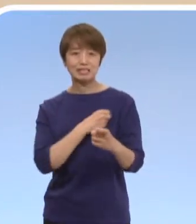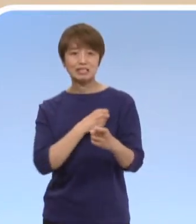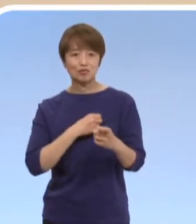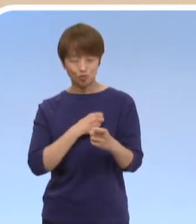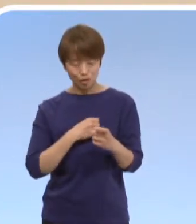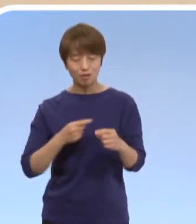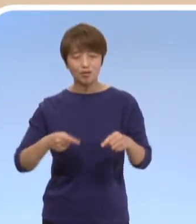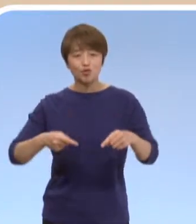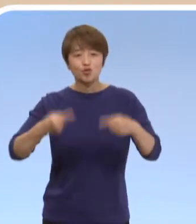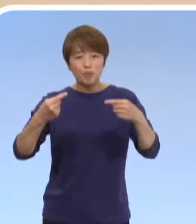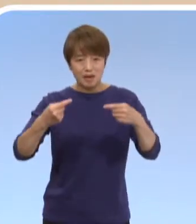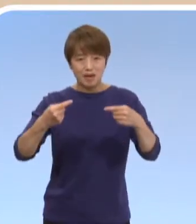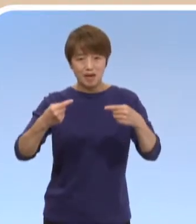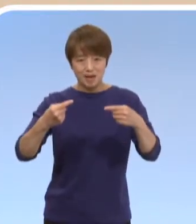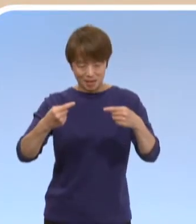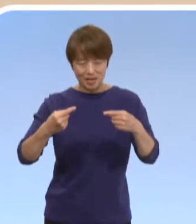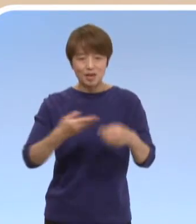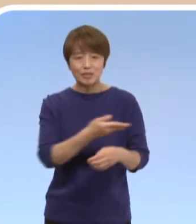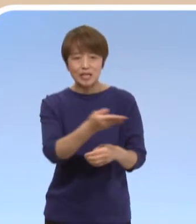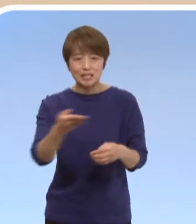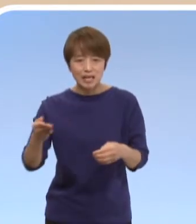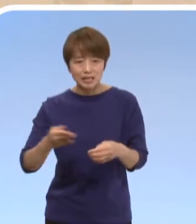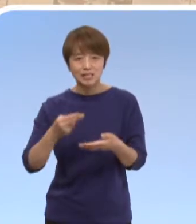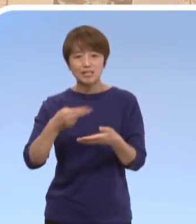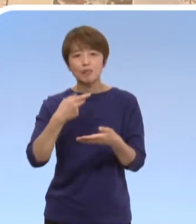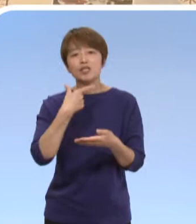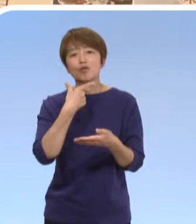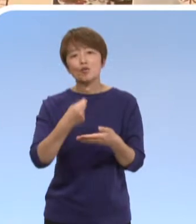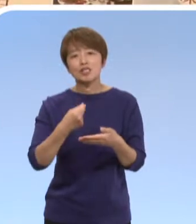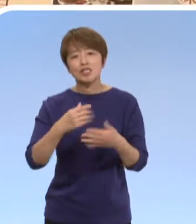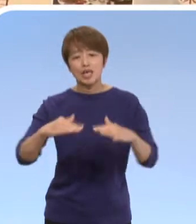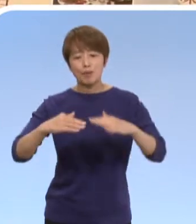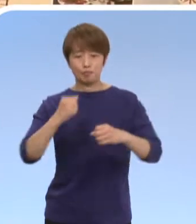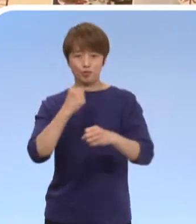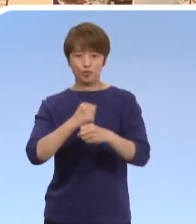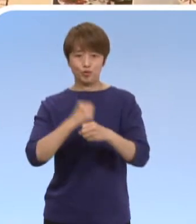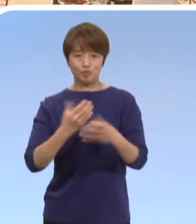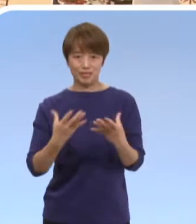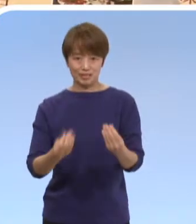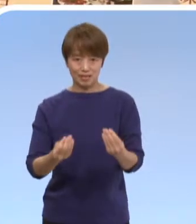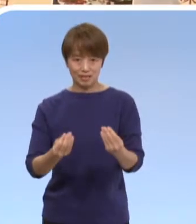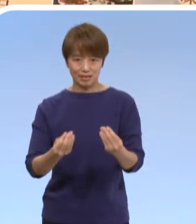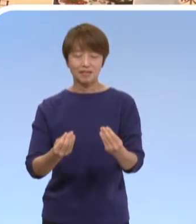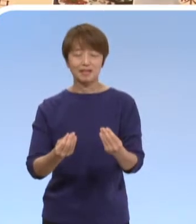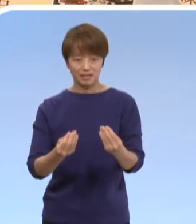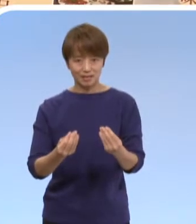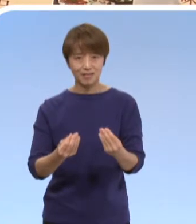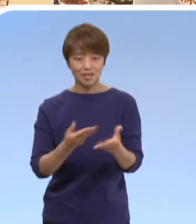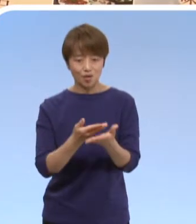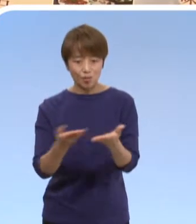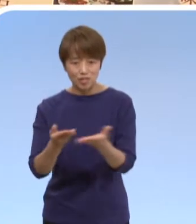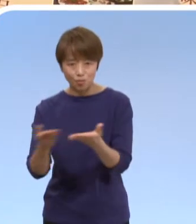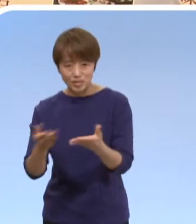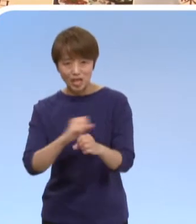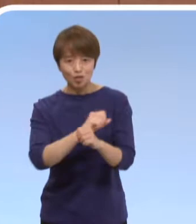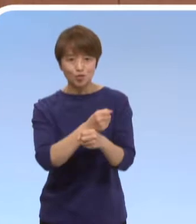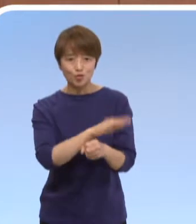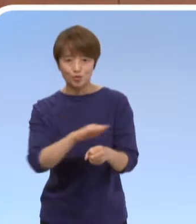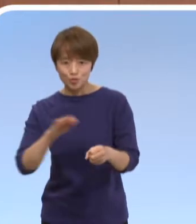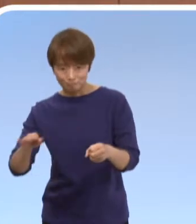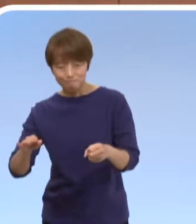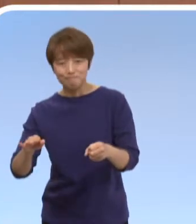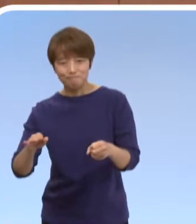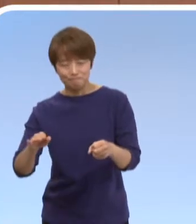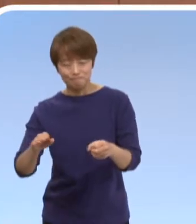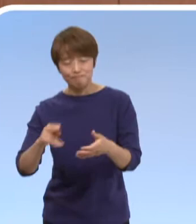川町の特産品です。このしし肉をたくさんの方に食べていただきたいとこのマップを作りました。各お店工夫を凝らした自